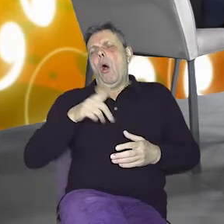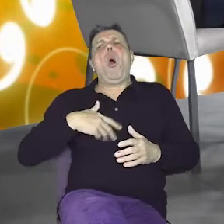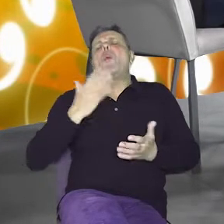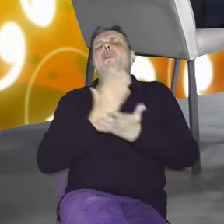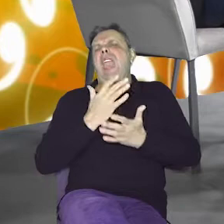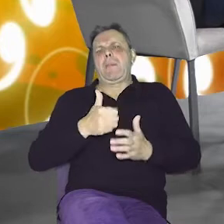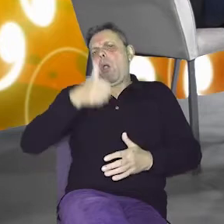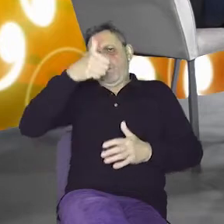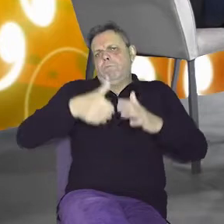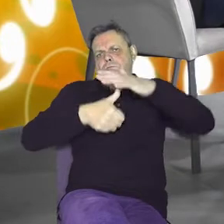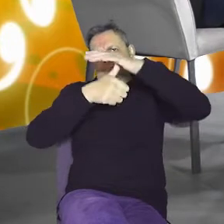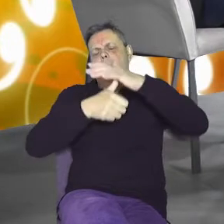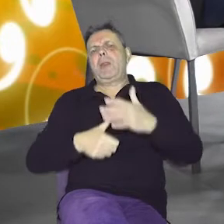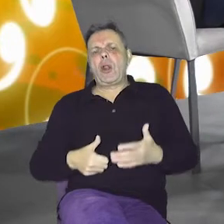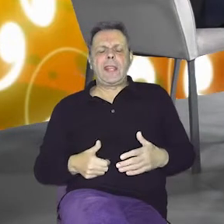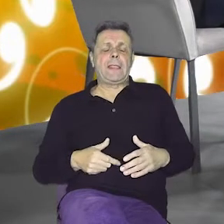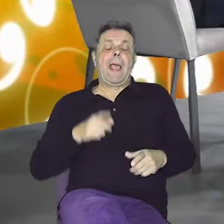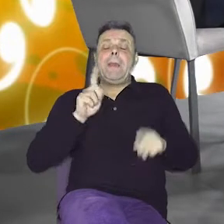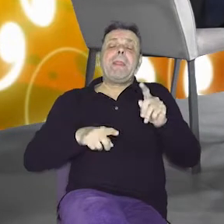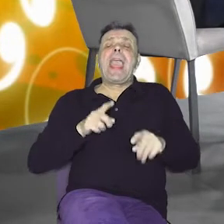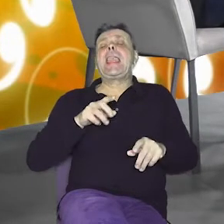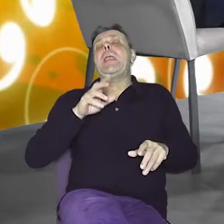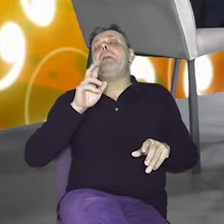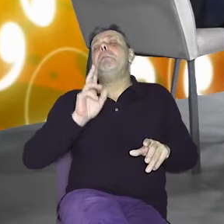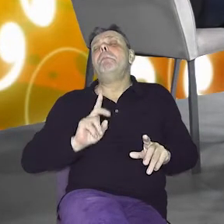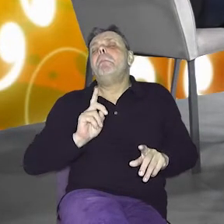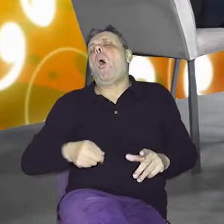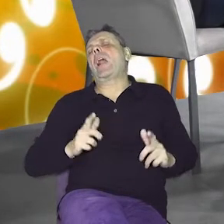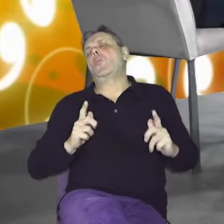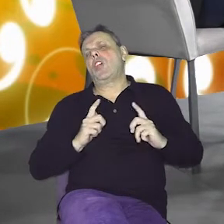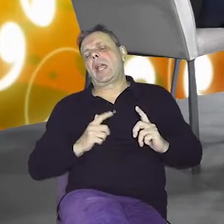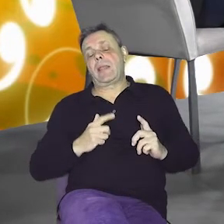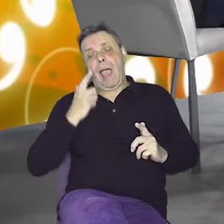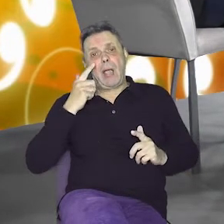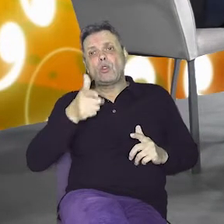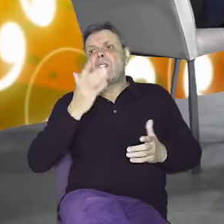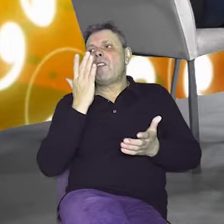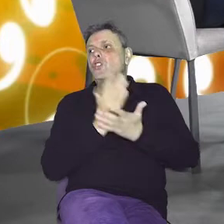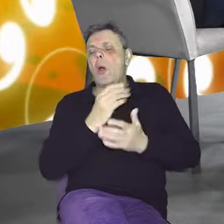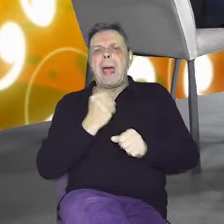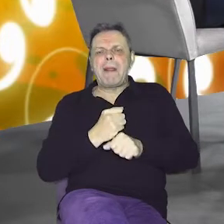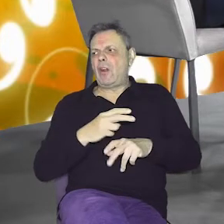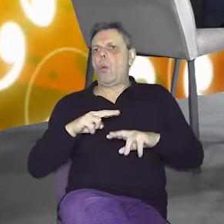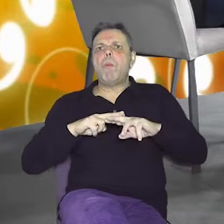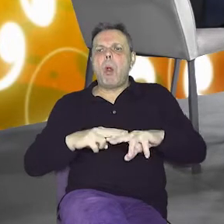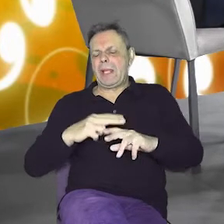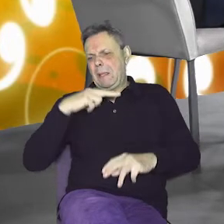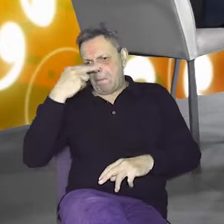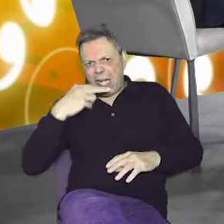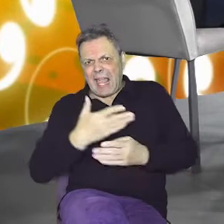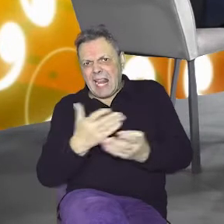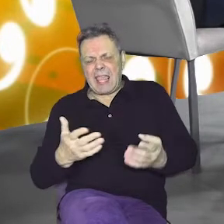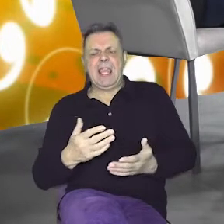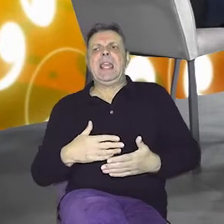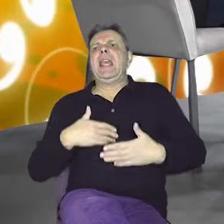prioritet. Neki, nažalost, moraju i mogu i moraju čekati. Dakle, ako ste vi nešto obavili u bolnici, pregledali su